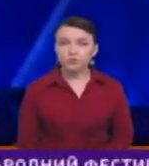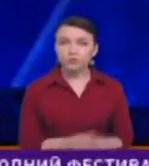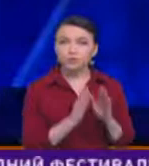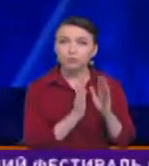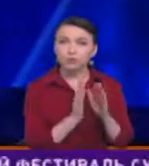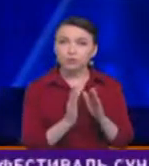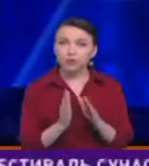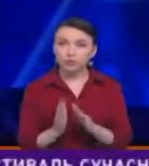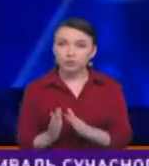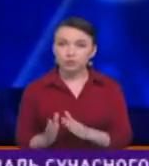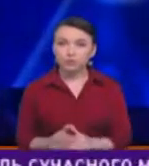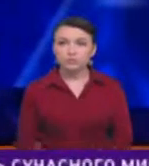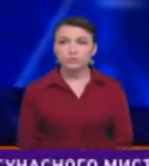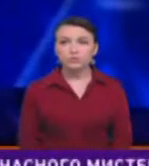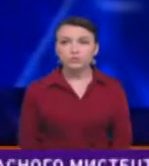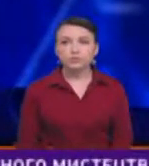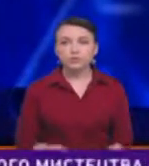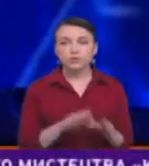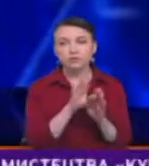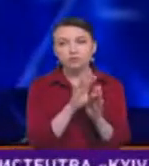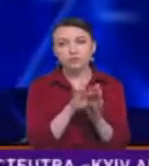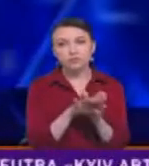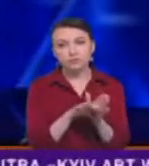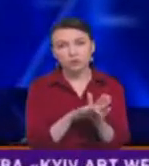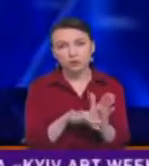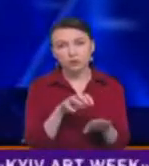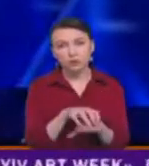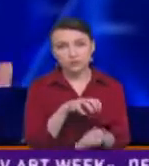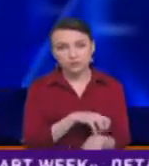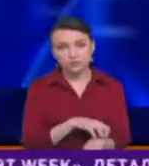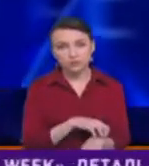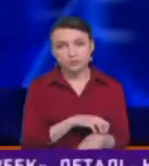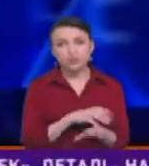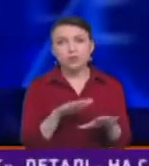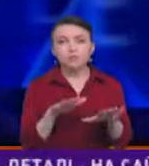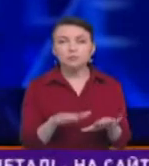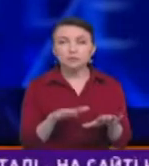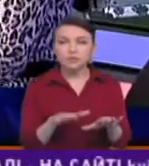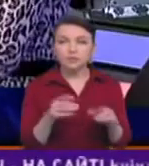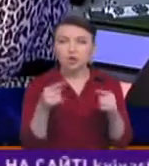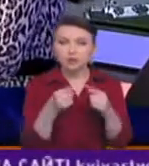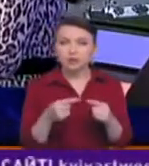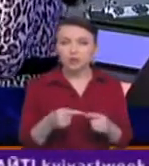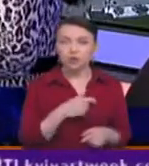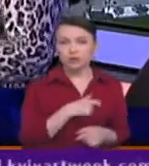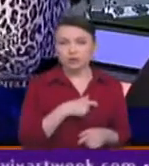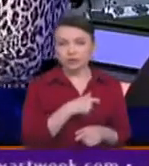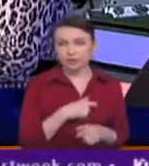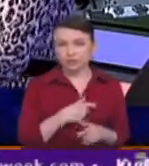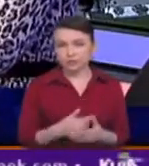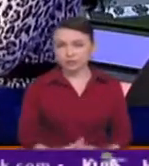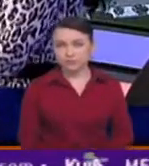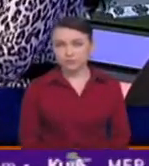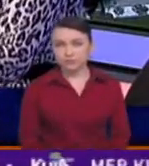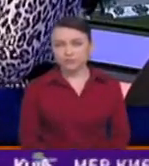порядку. В списку партії вже місце яким даного чином? Конкретного кандидата. Ну, тому що